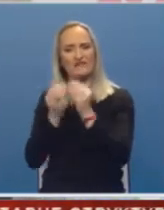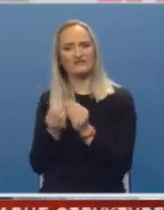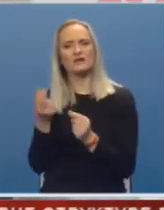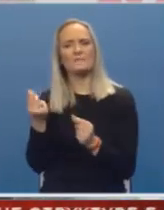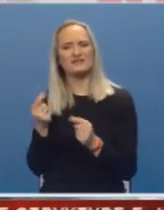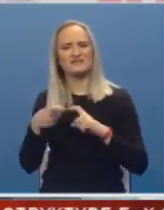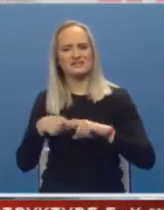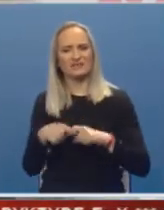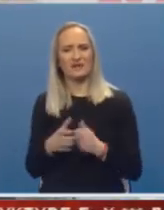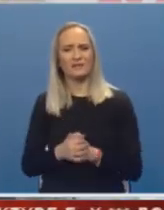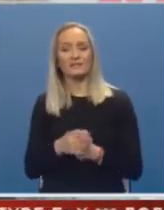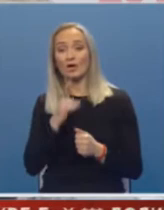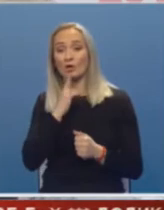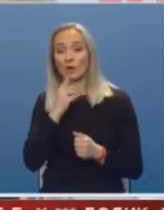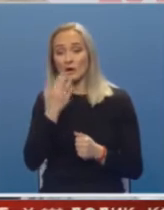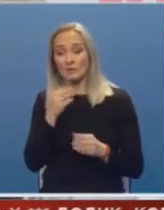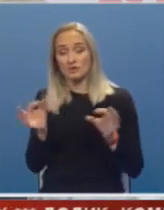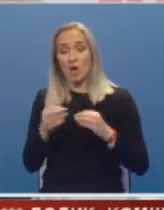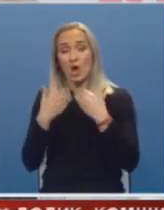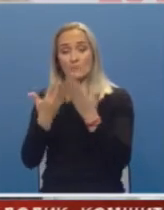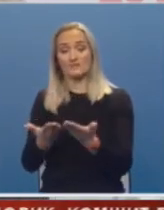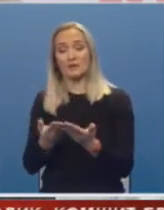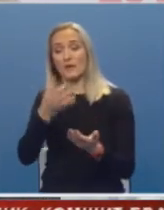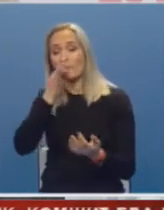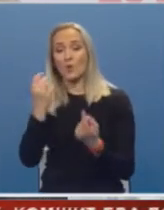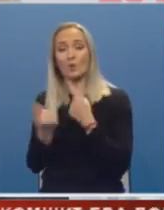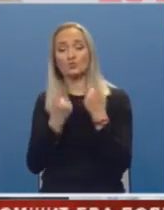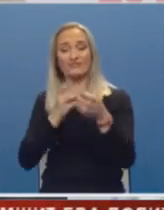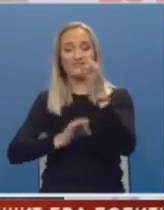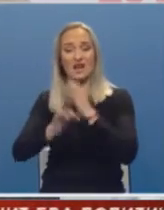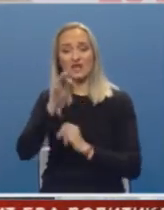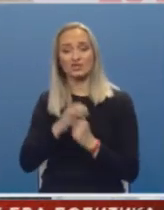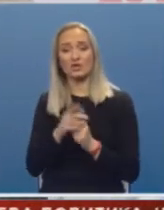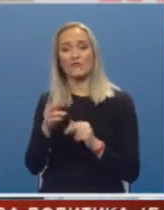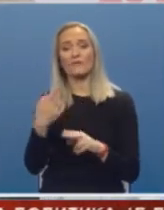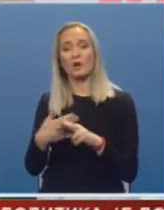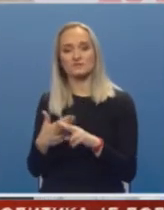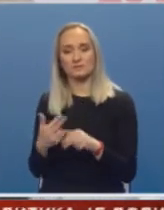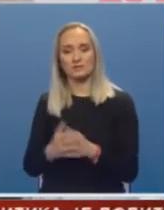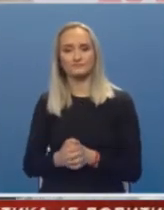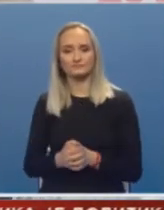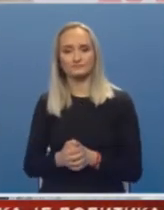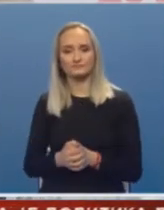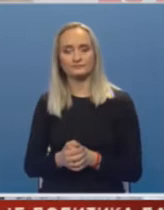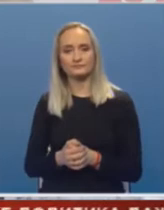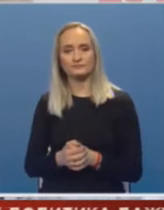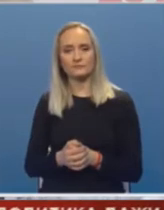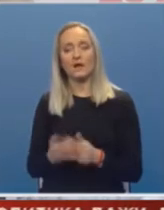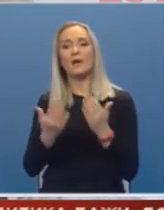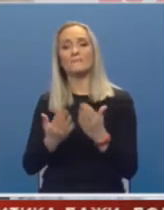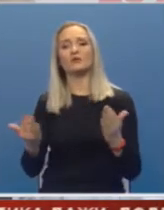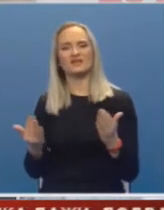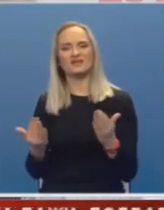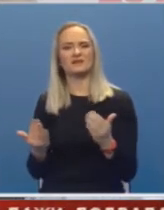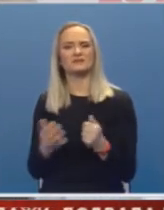materijalnih sredstava kojima će se obezbijediti bolji uslovi za liječenje ovih pacijenata, savremeniji